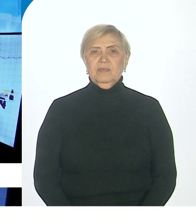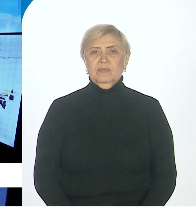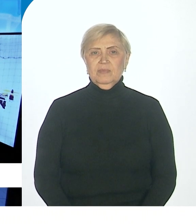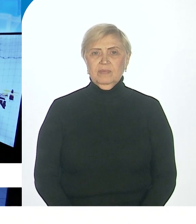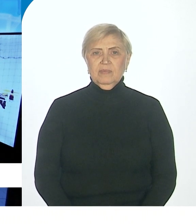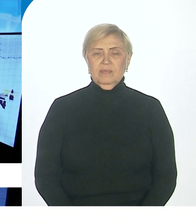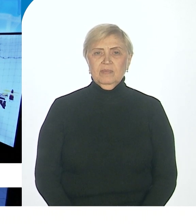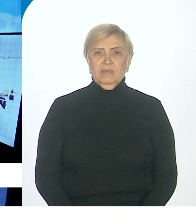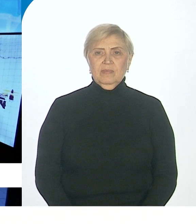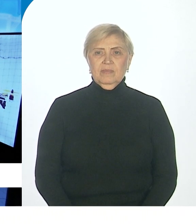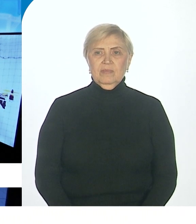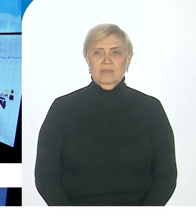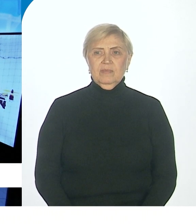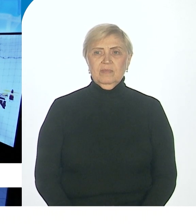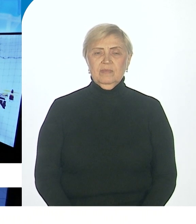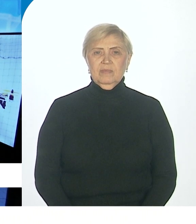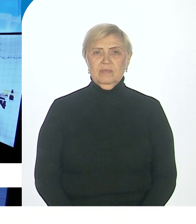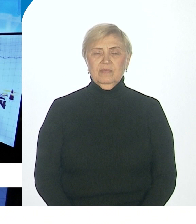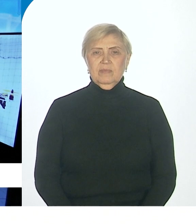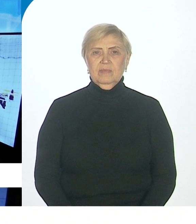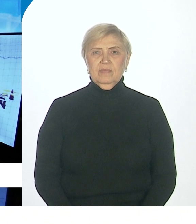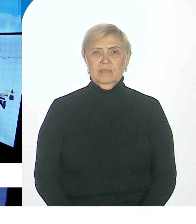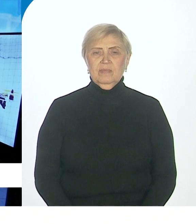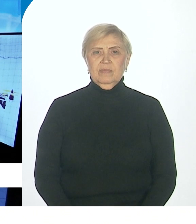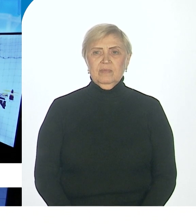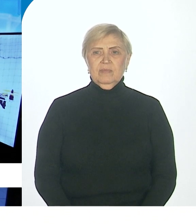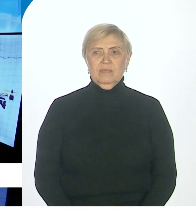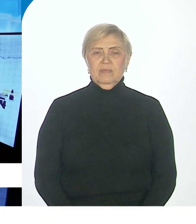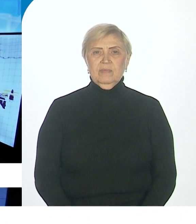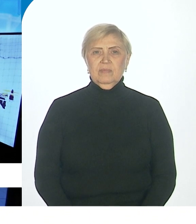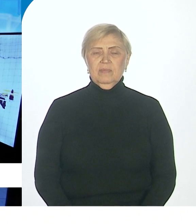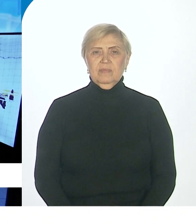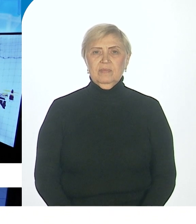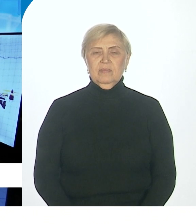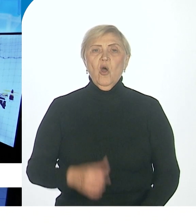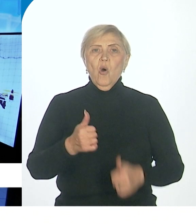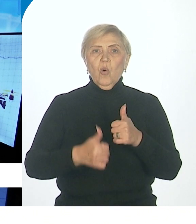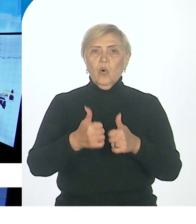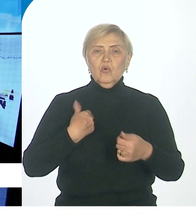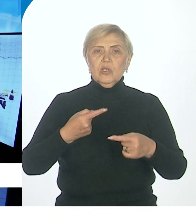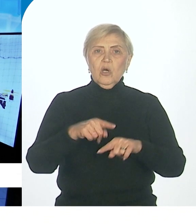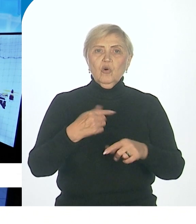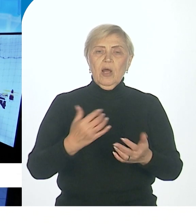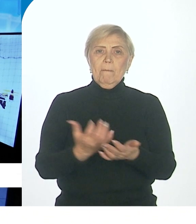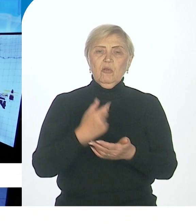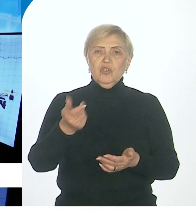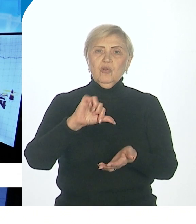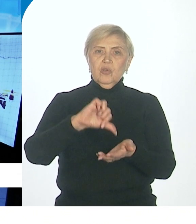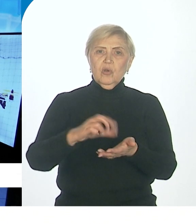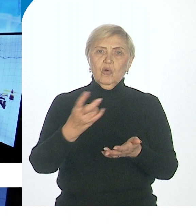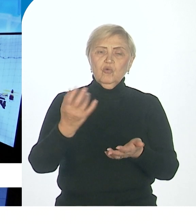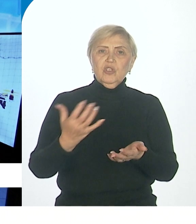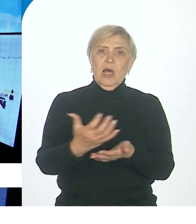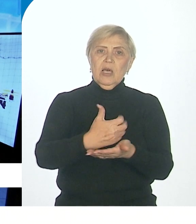даже корочка, которую получают участники, пройдя первый этап, нужно набрать определенное